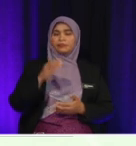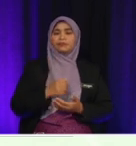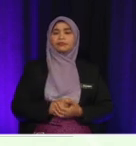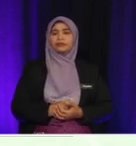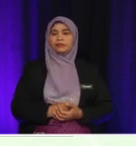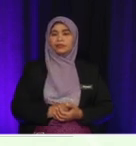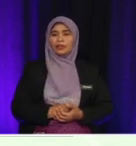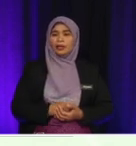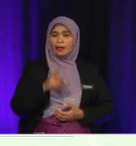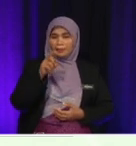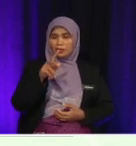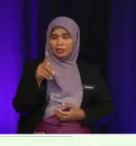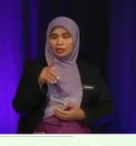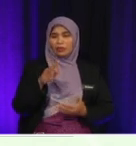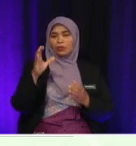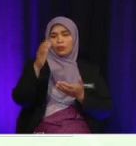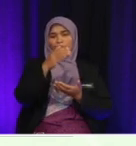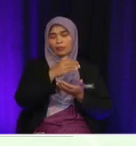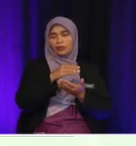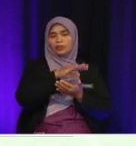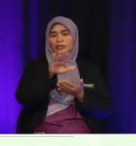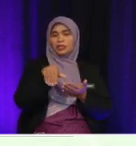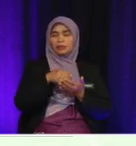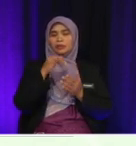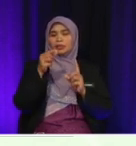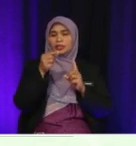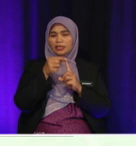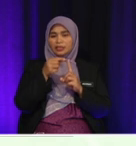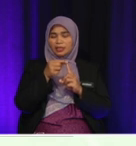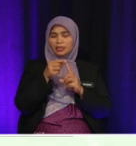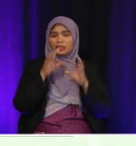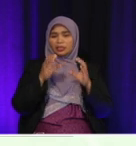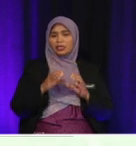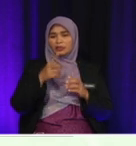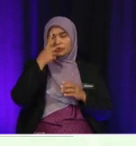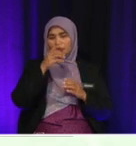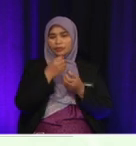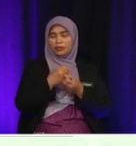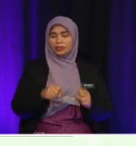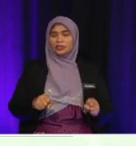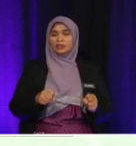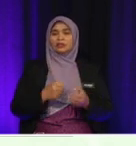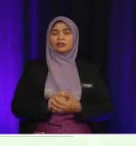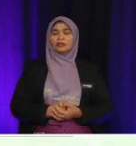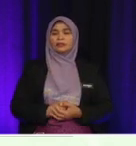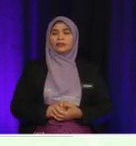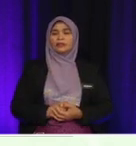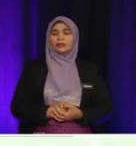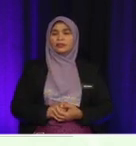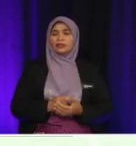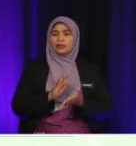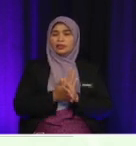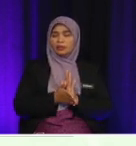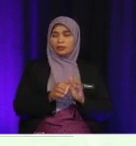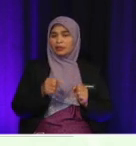ya pastikan anda kumpulkan semua istilah itu cara kita untuk bersedia kumpulkan semua istilah tengok maksud-maksud